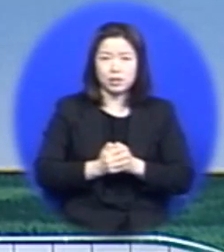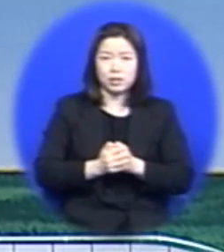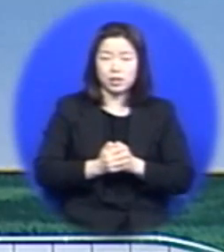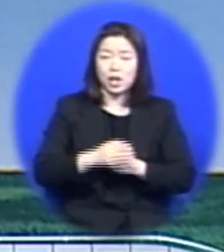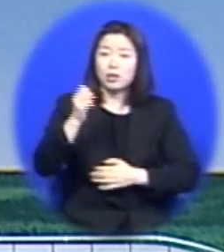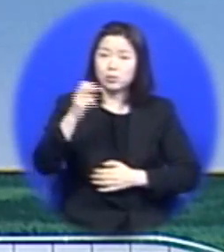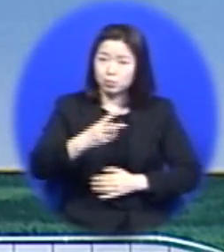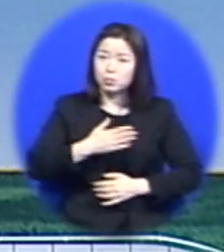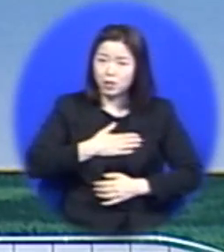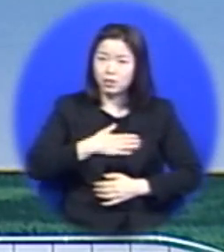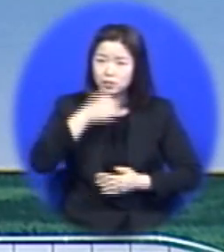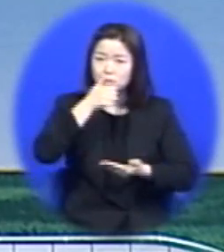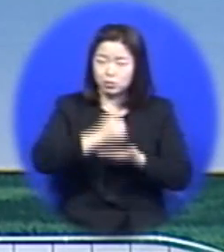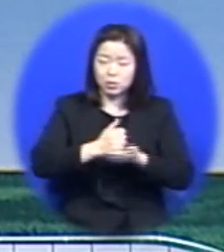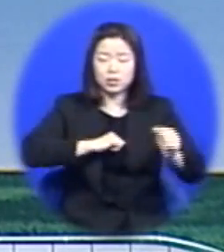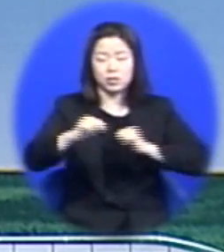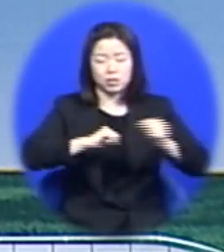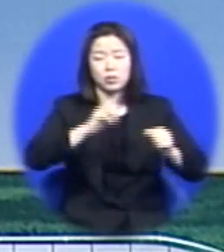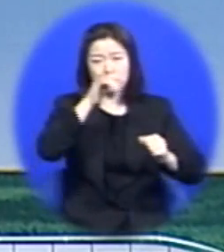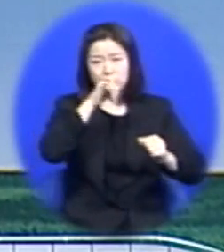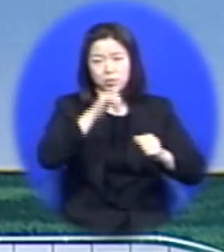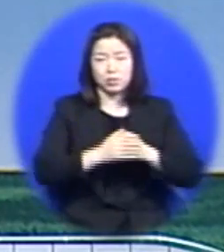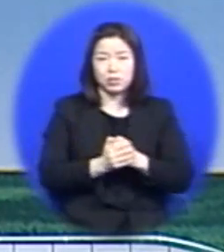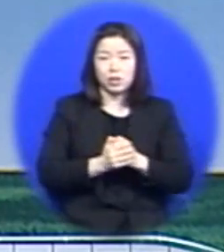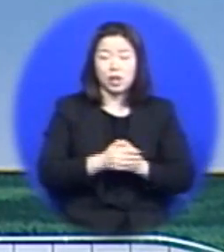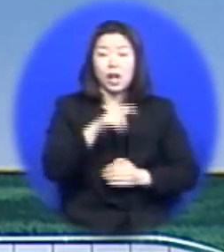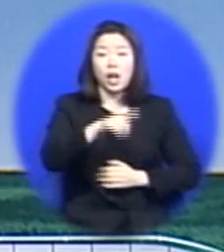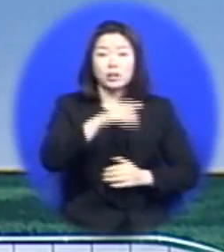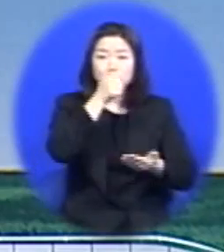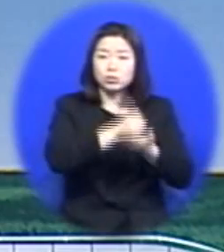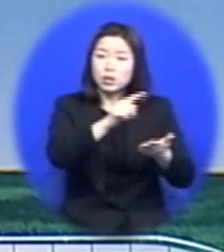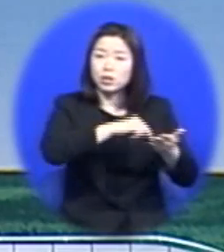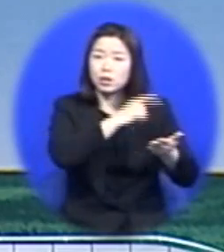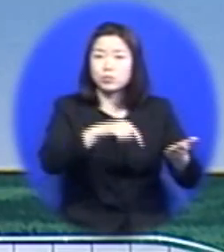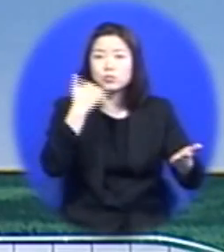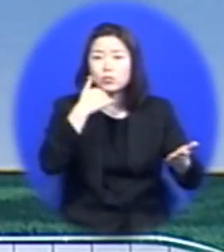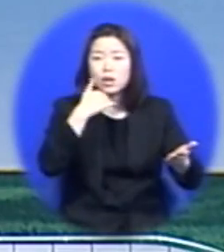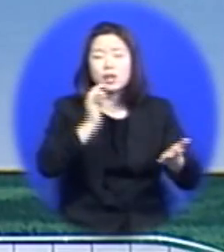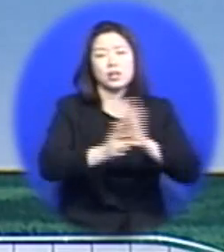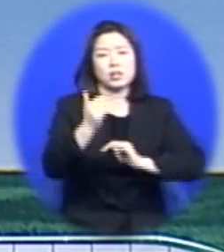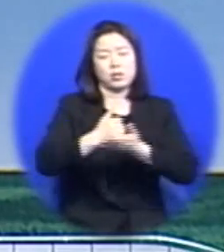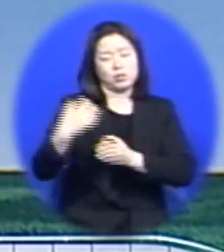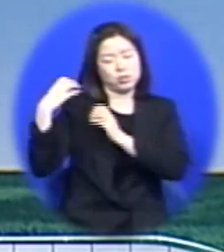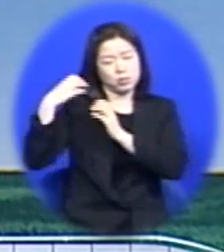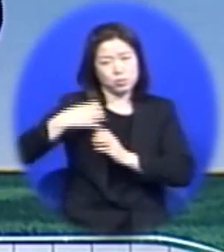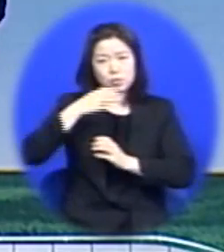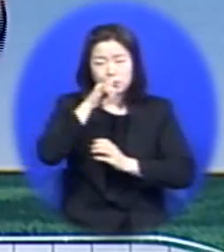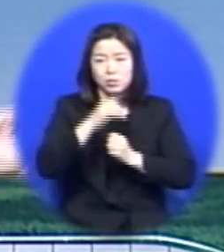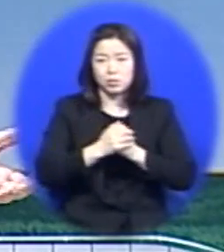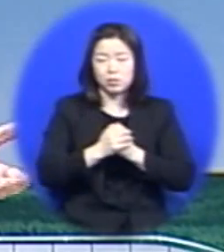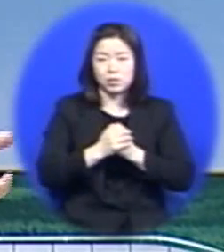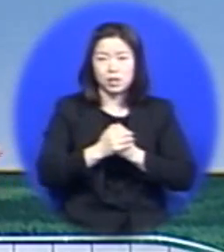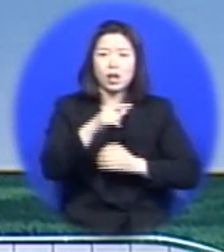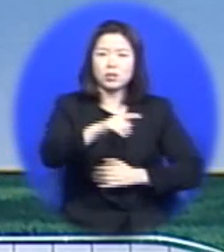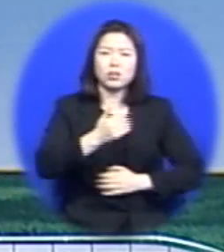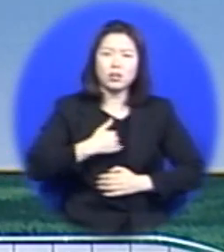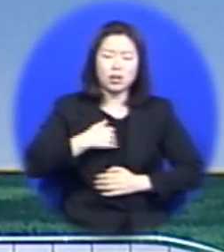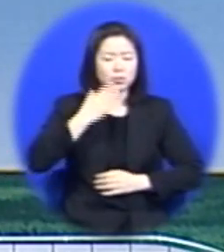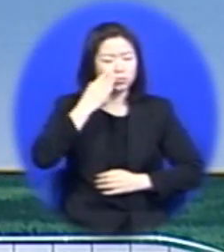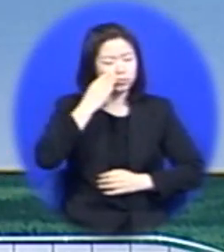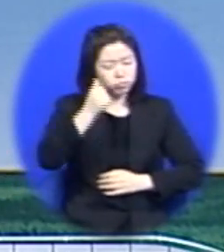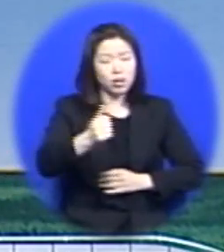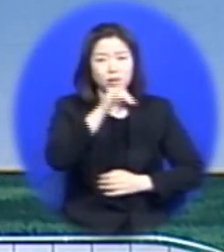또 나는 죄를 짓습니다. 그 죄값은 예수님이 지셨습니다. 이제는 그게 그냥 나에게 익숙해졌습니다.